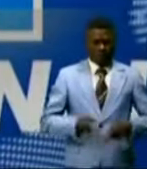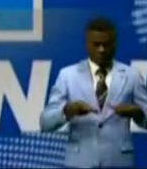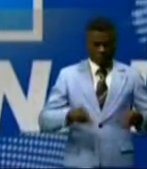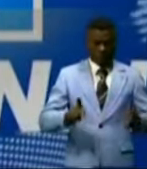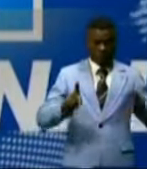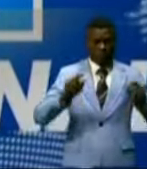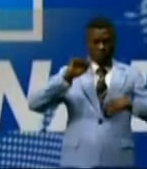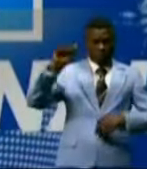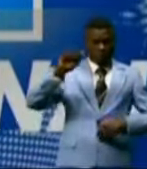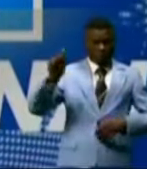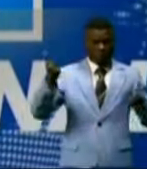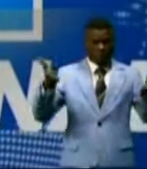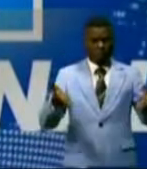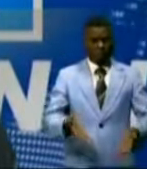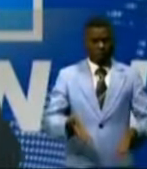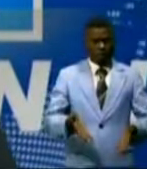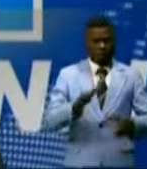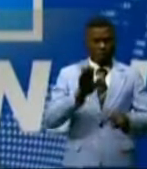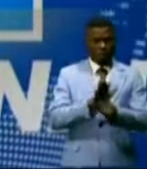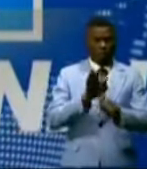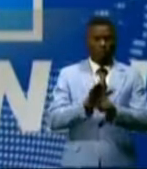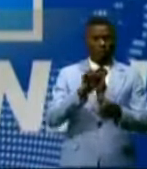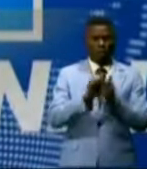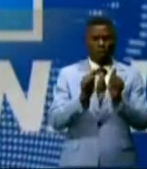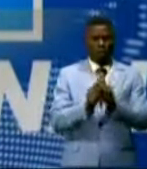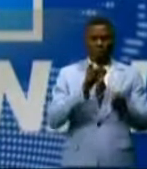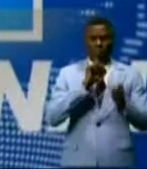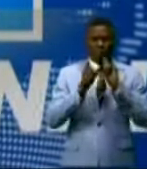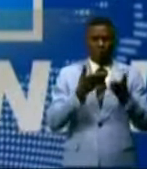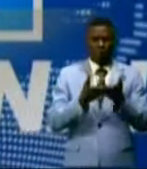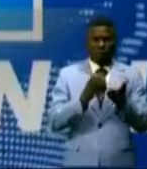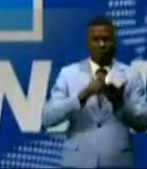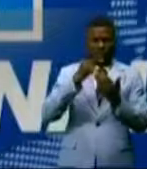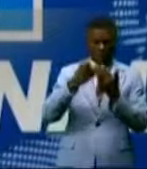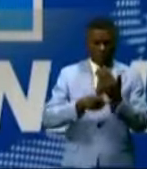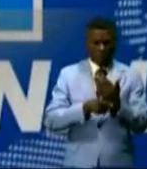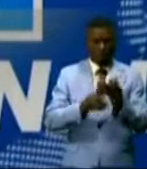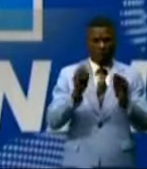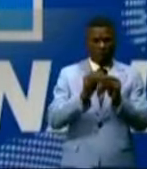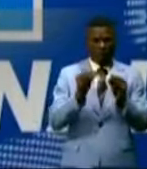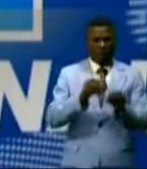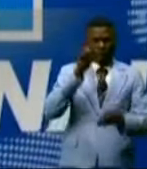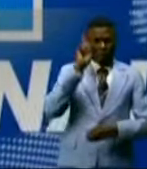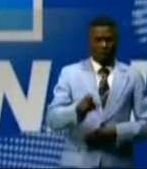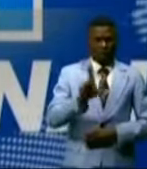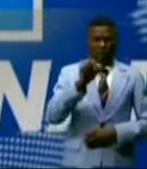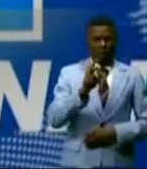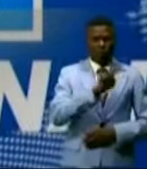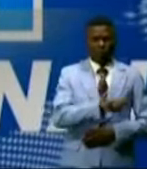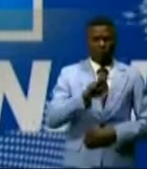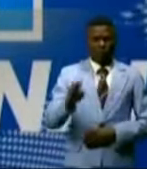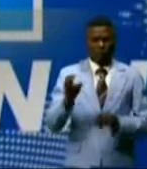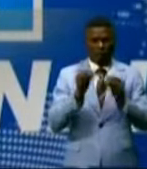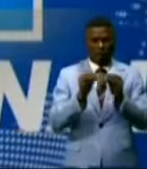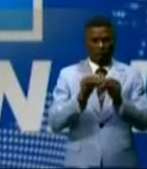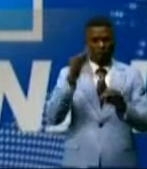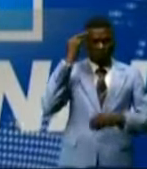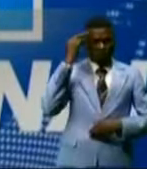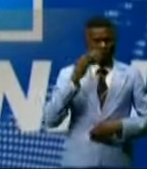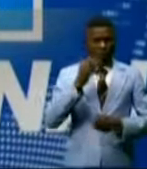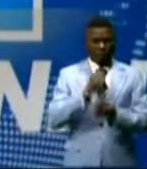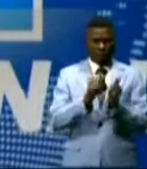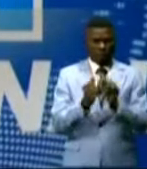du président de la République. Plusieurs points ont été inscrits à l'ordre du jour de cette 129e réunion. En tête de liste, la